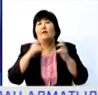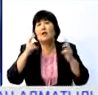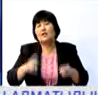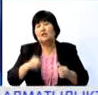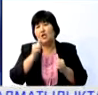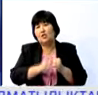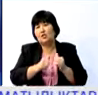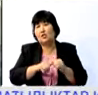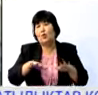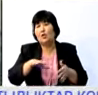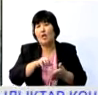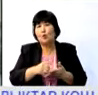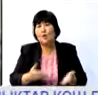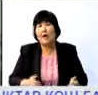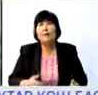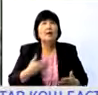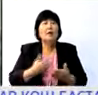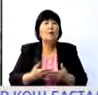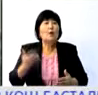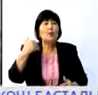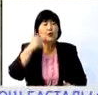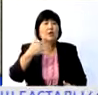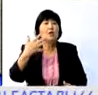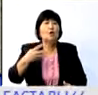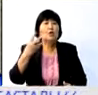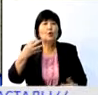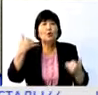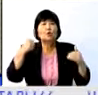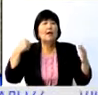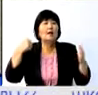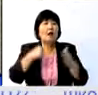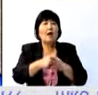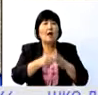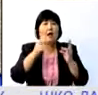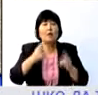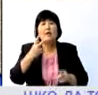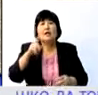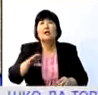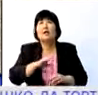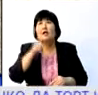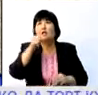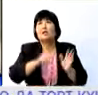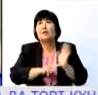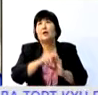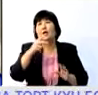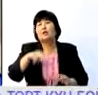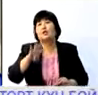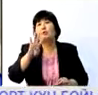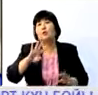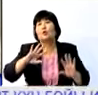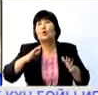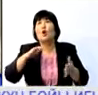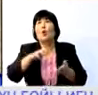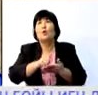жиі орын алуда. Мәселен, өткен жылы 53 мал қағу дерегі тіркеліп, 2 адам қаза тапса, жыл басынан бері 24 оқиға орын алып